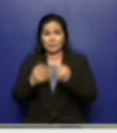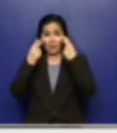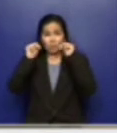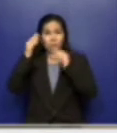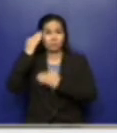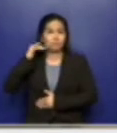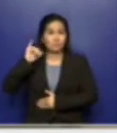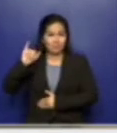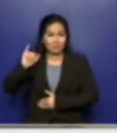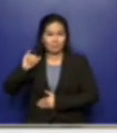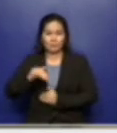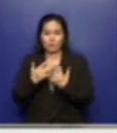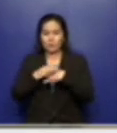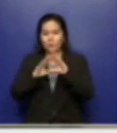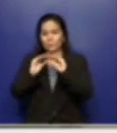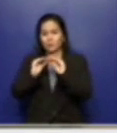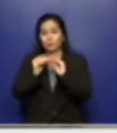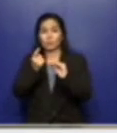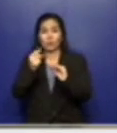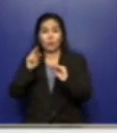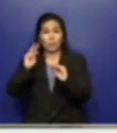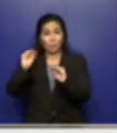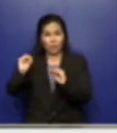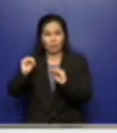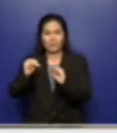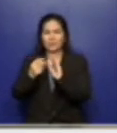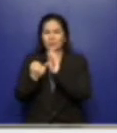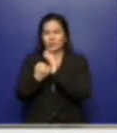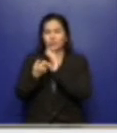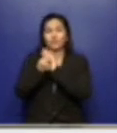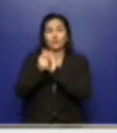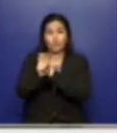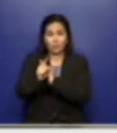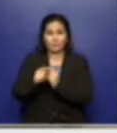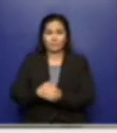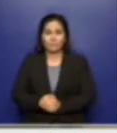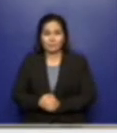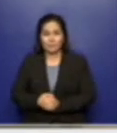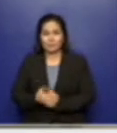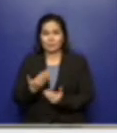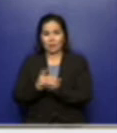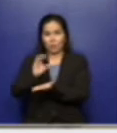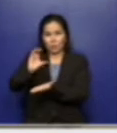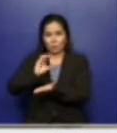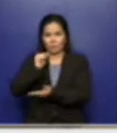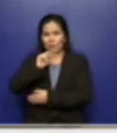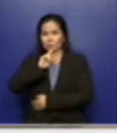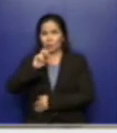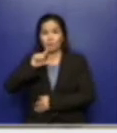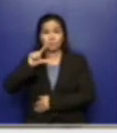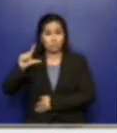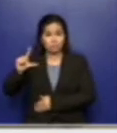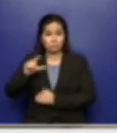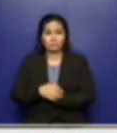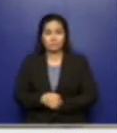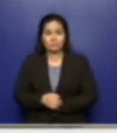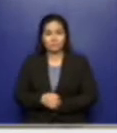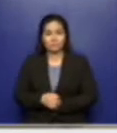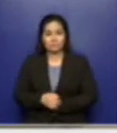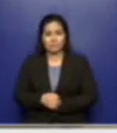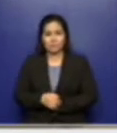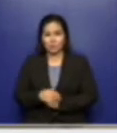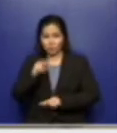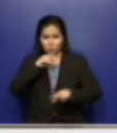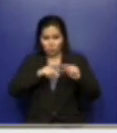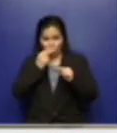ป็นนายกไปประชุมครม.สัญจรที่อุดรธานีก็ได้รับงบประมาณ200ล้านบาท200ล้านบาทนี้สำรว